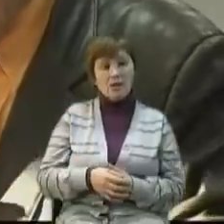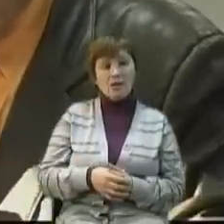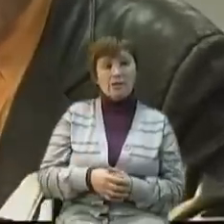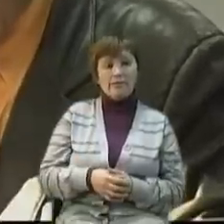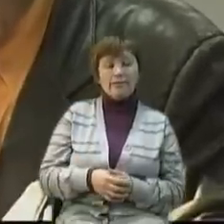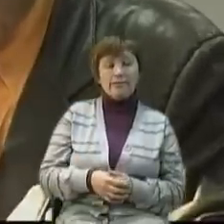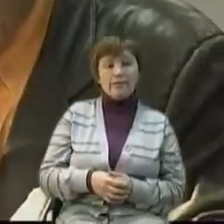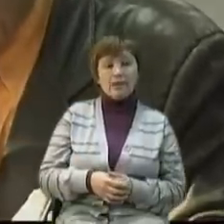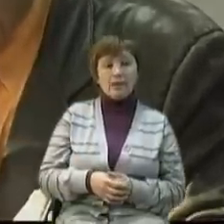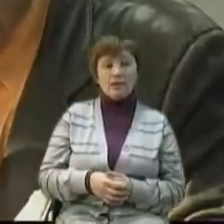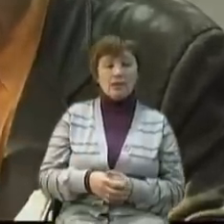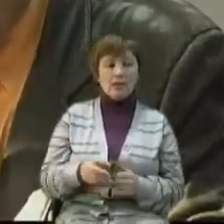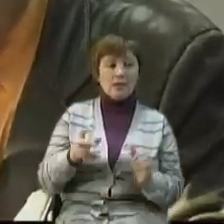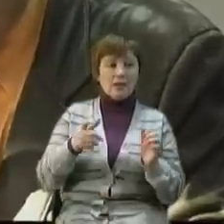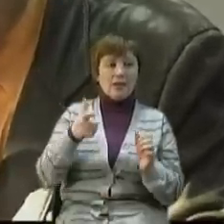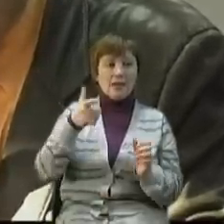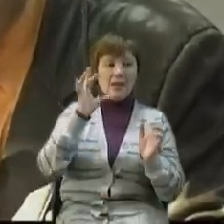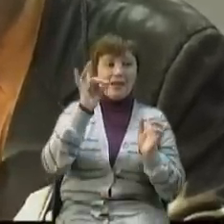Римлянам 8 глава,